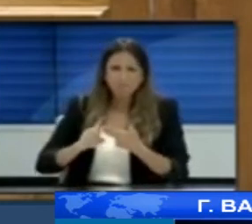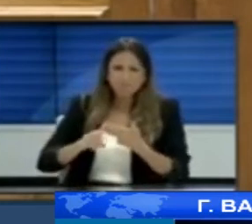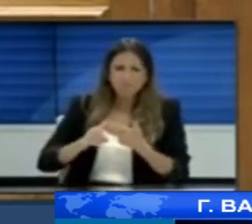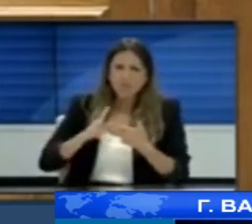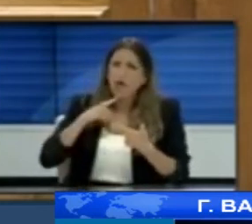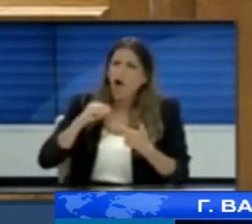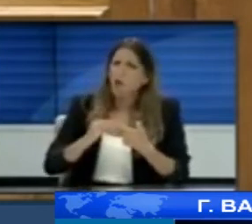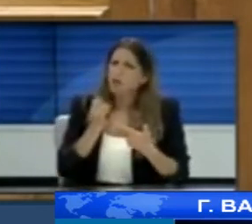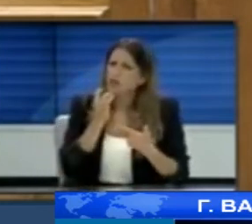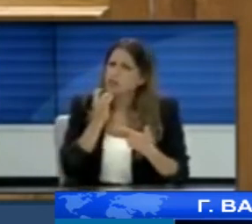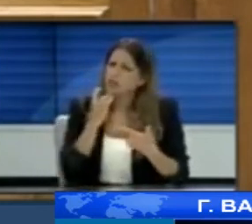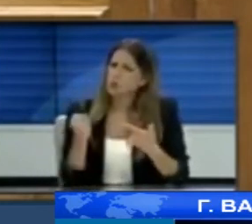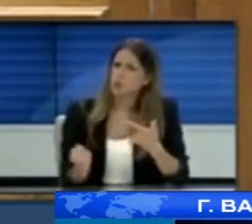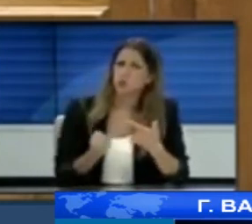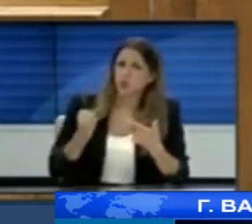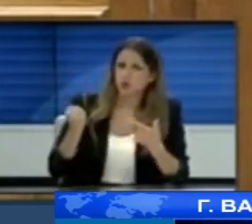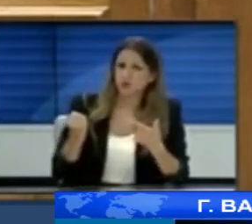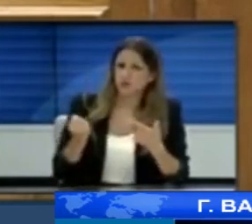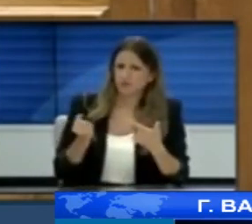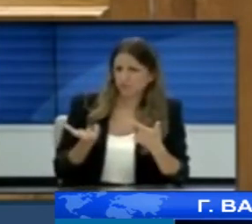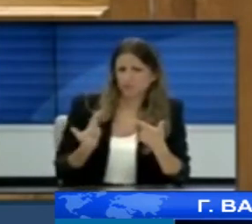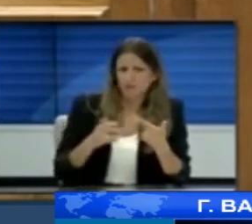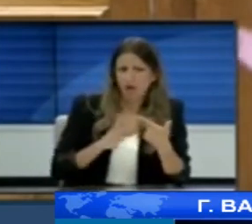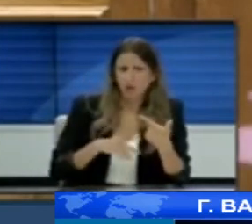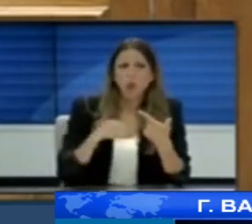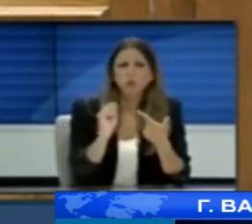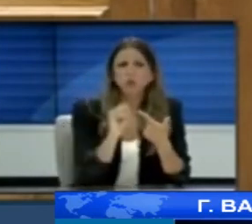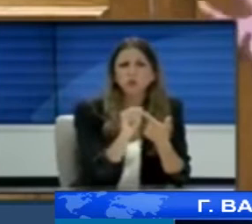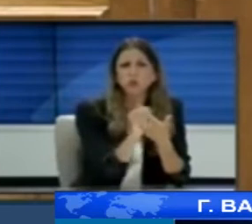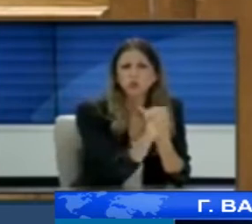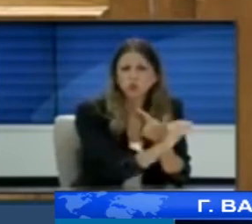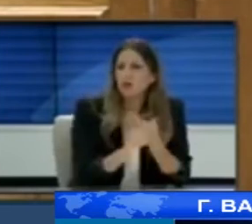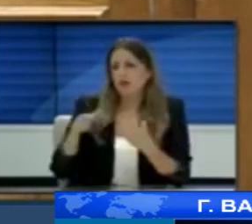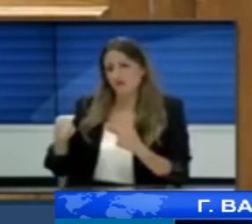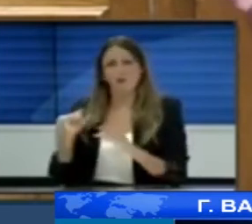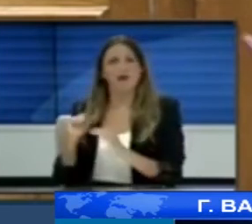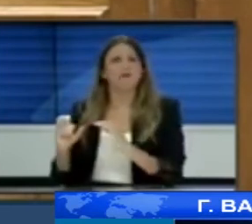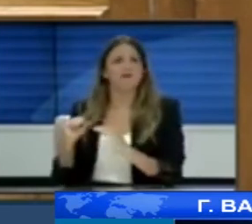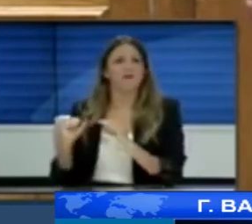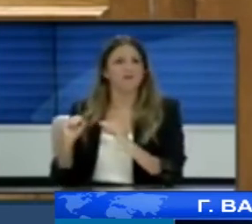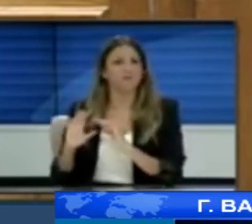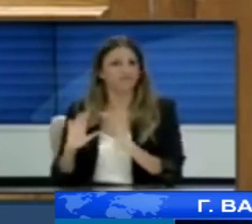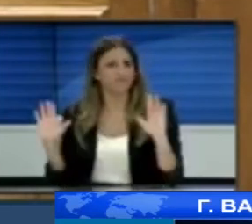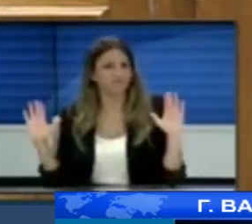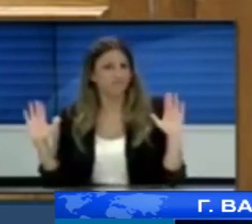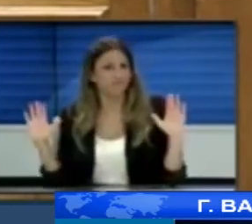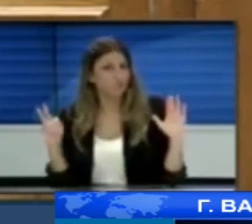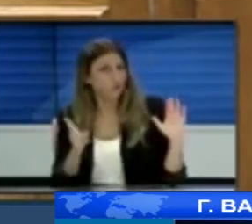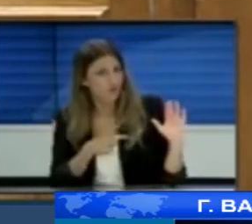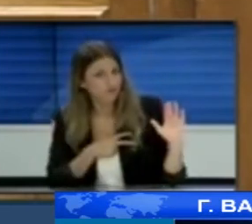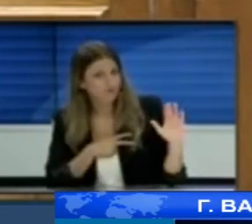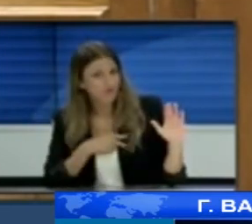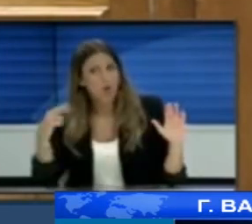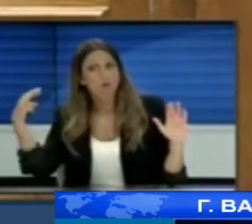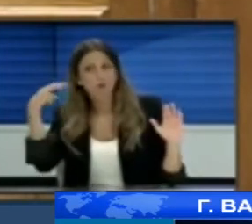άτεγκτη αγοραία εκμετάλλευση για τους πολλούς, στους οποίους βεβαίως αναγνωρίζετε εσείς και οι συντροφοί σας αυτής